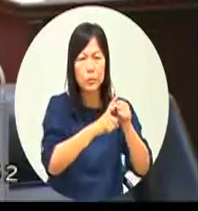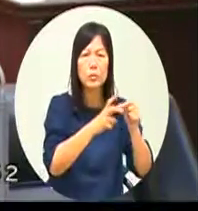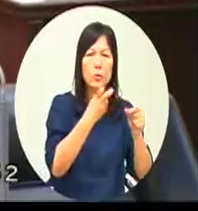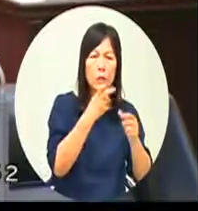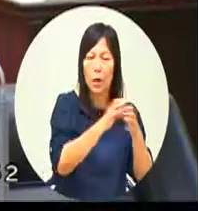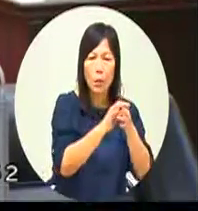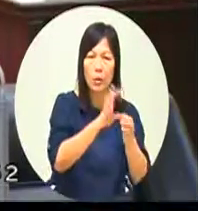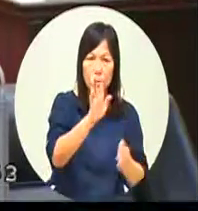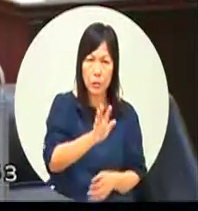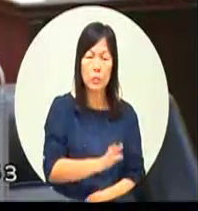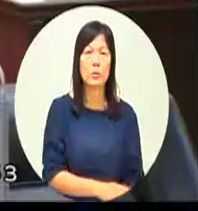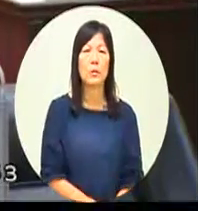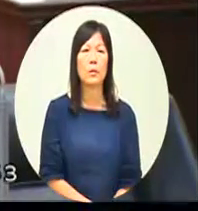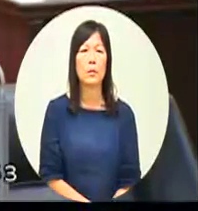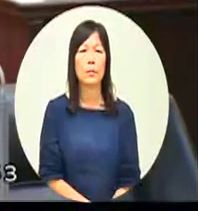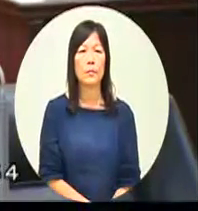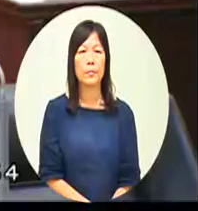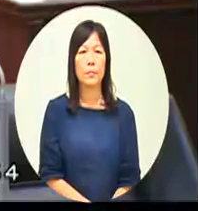是